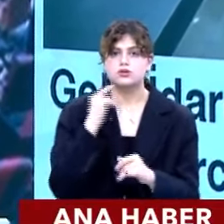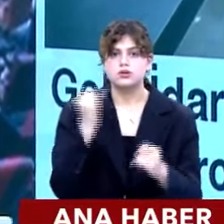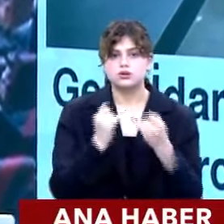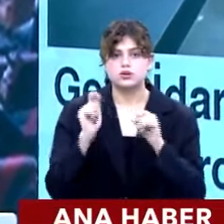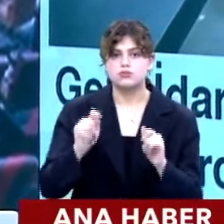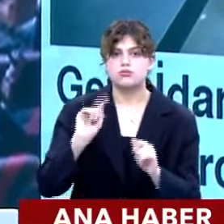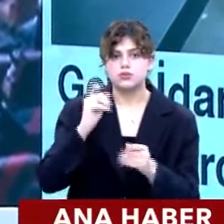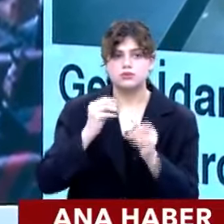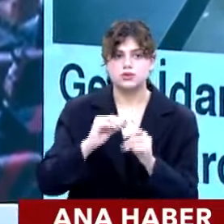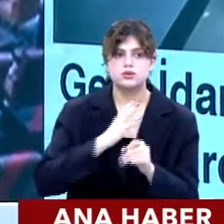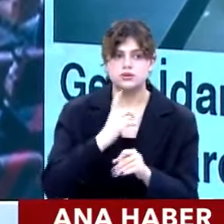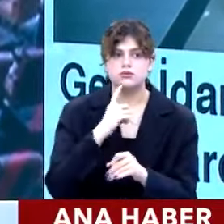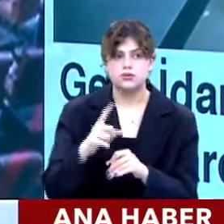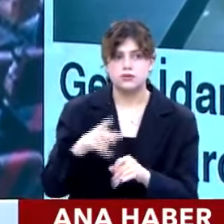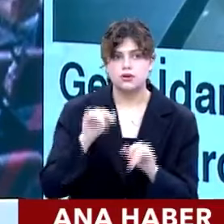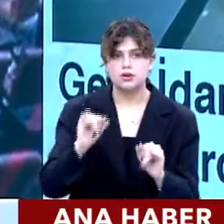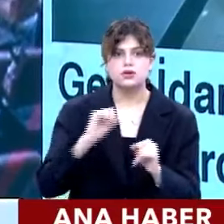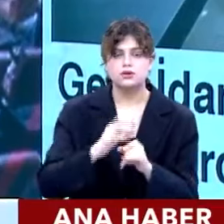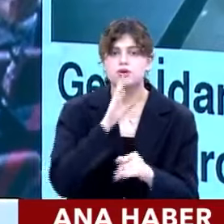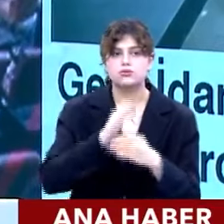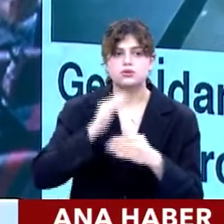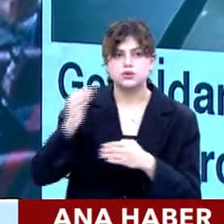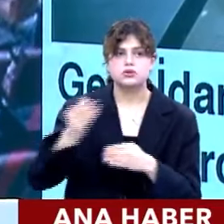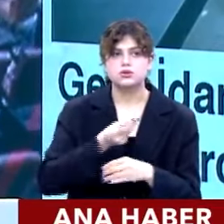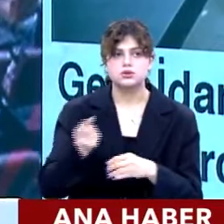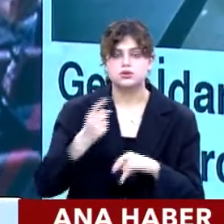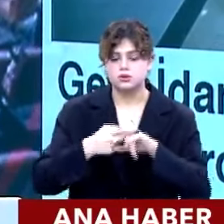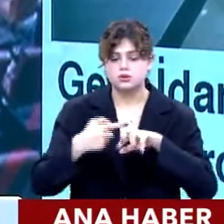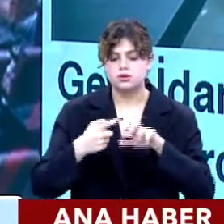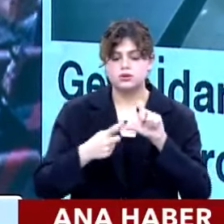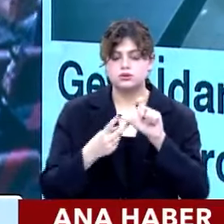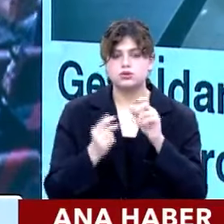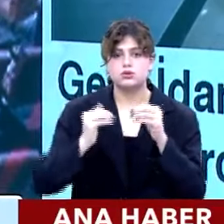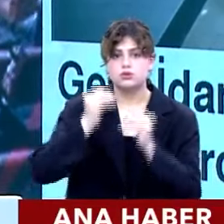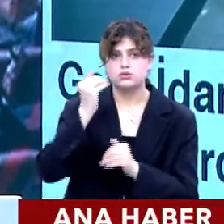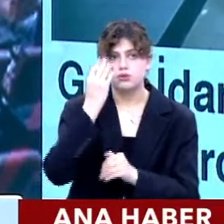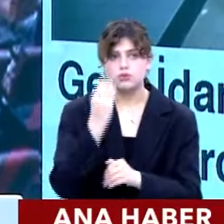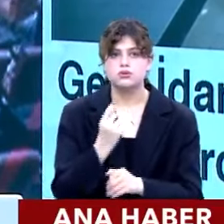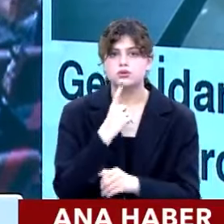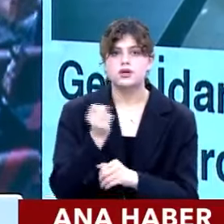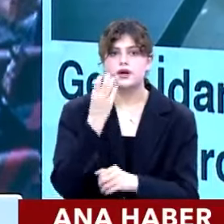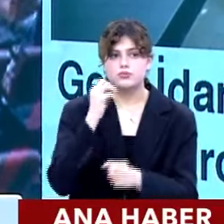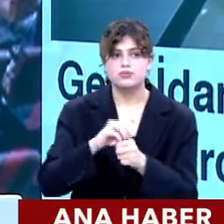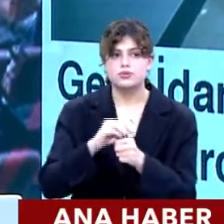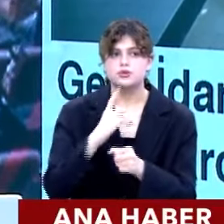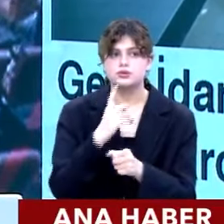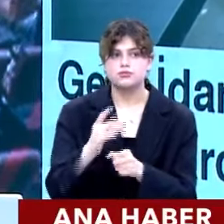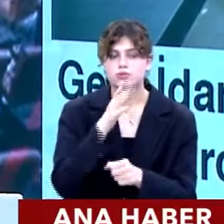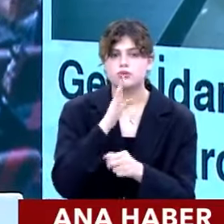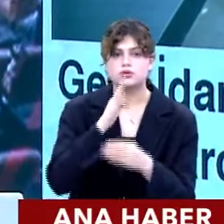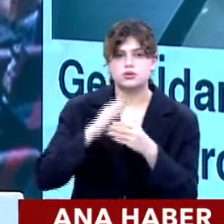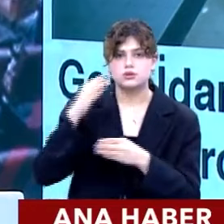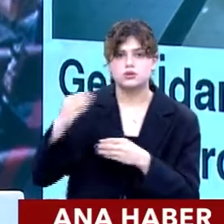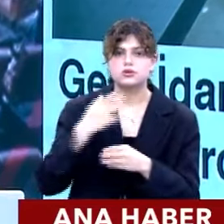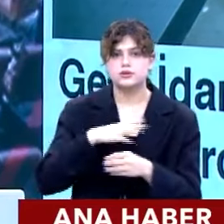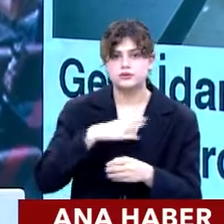tartışılan bir mesele var. O da yurt dışı çıkış harcının yükseltileceği yönündeki haberler. Malum yurt